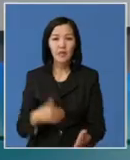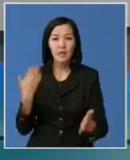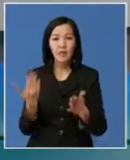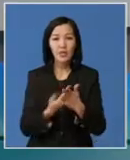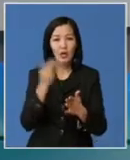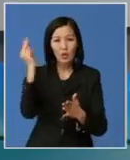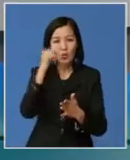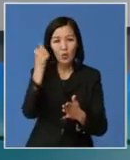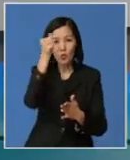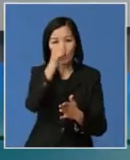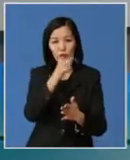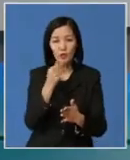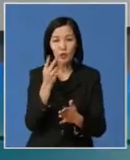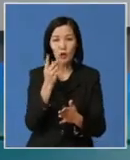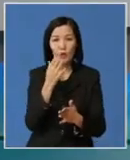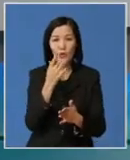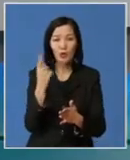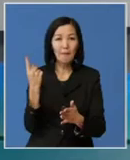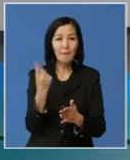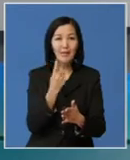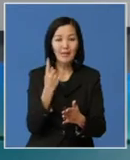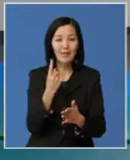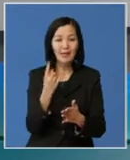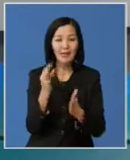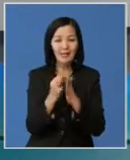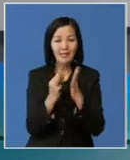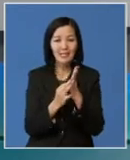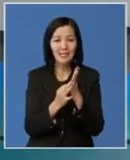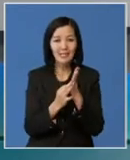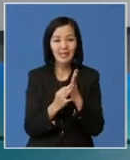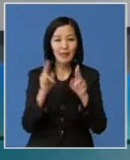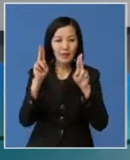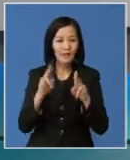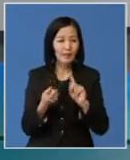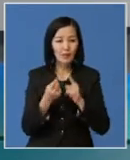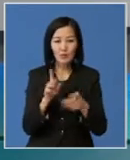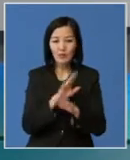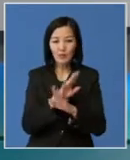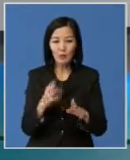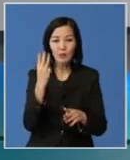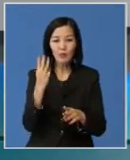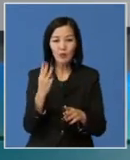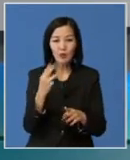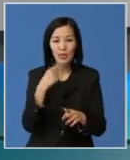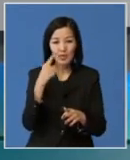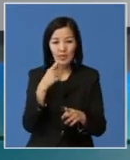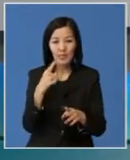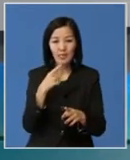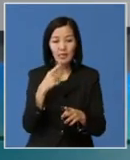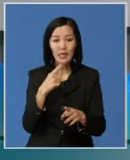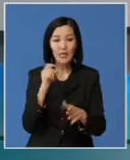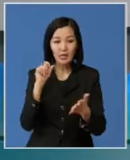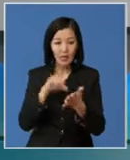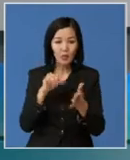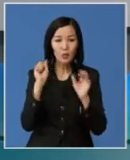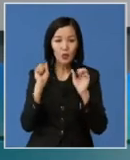Жаңа оқу жылында ОБТ-ның форматы өзгермейді. Әдеттегі түлектер тестті үш тілде де тапсыра алады. Ал шет тілін меңгергенін растайтын